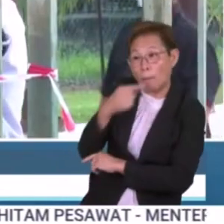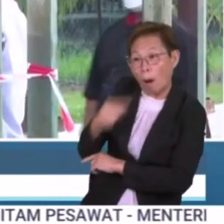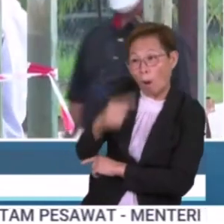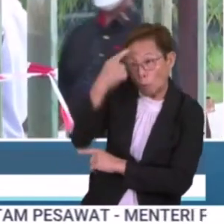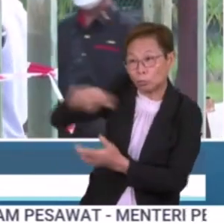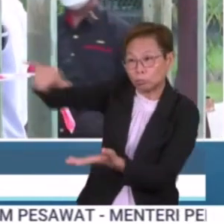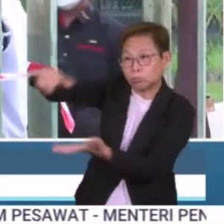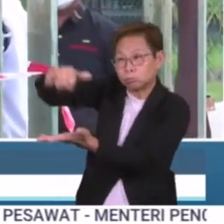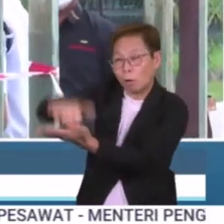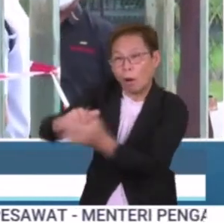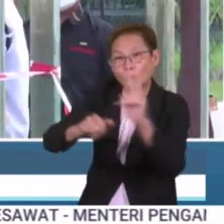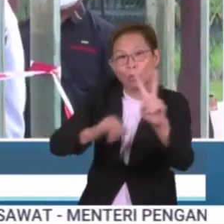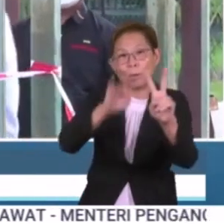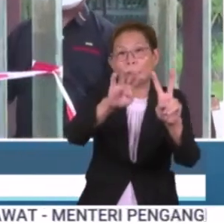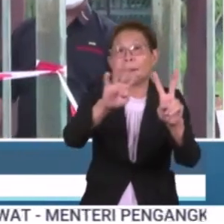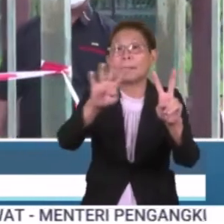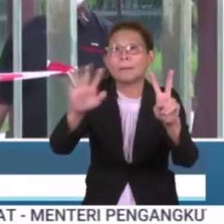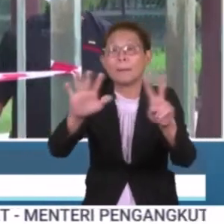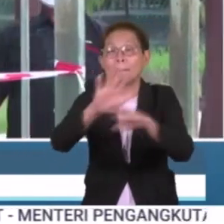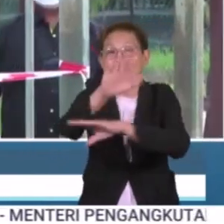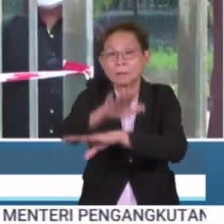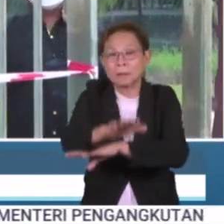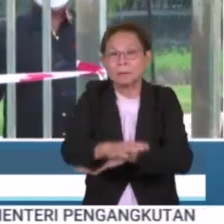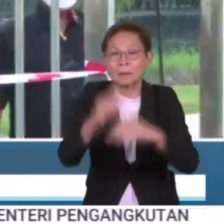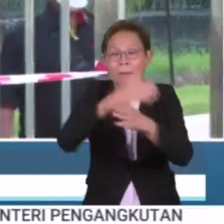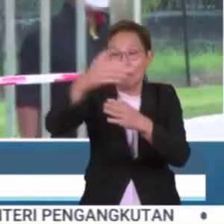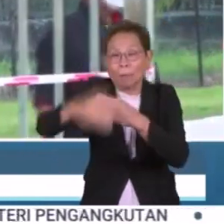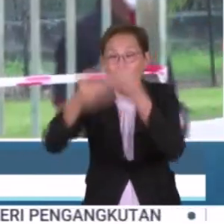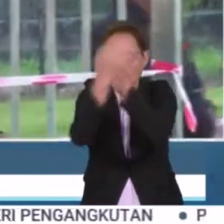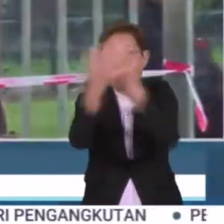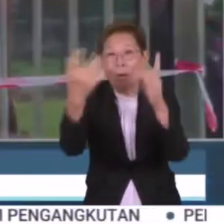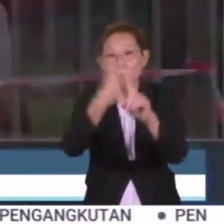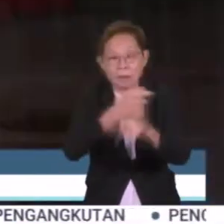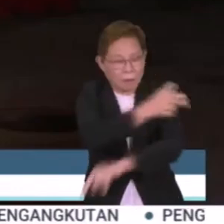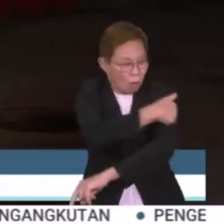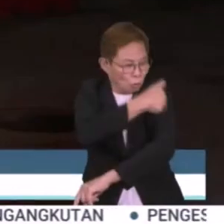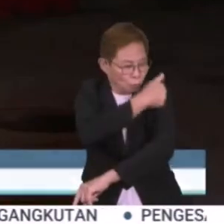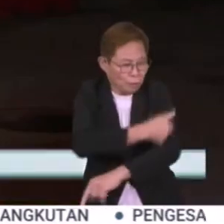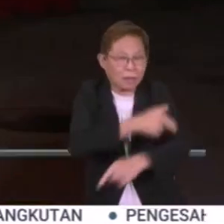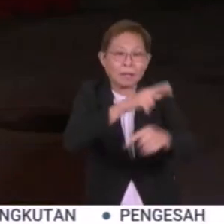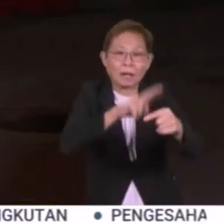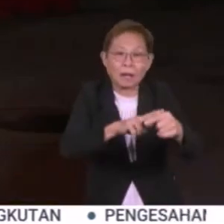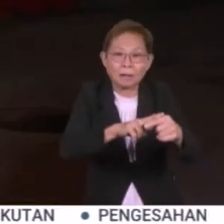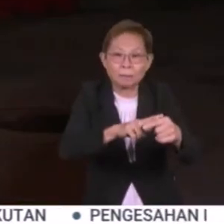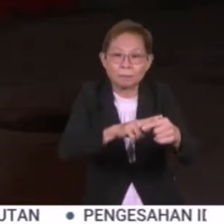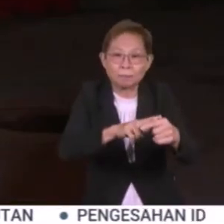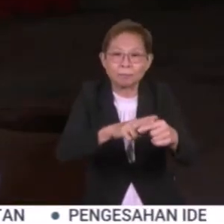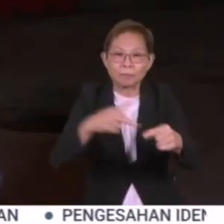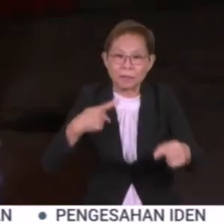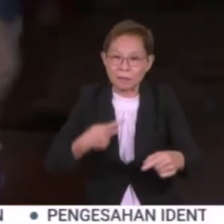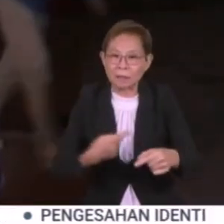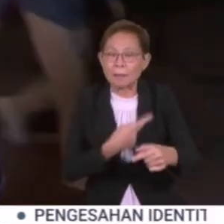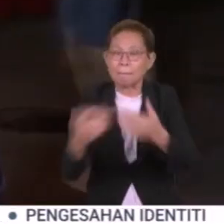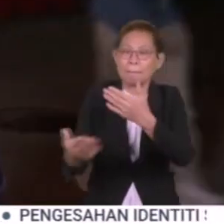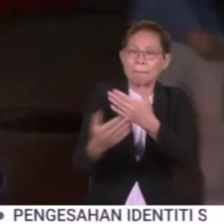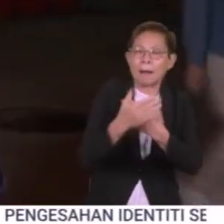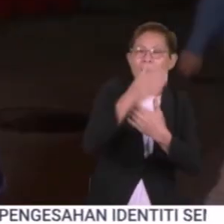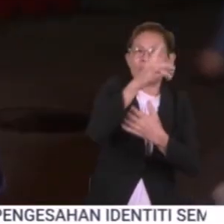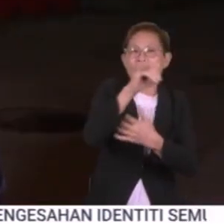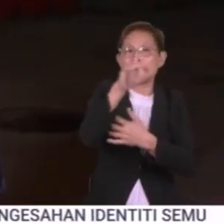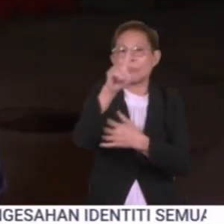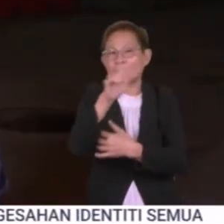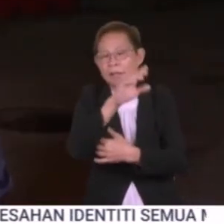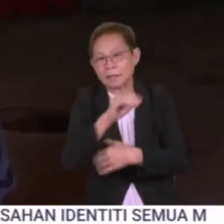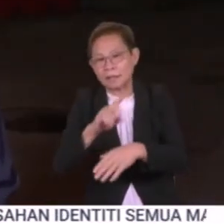02.50 petang besok kira demikian perkembangan langsung dari Hospital Tengku ampuhan rahima clang ini kita kembali bersama Faris dan